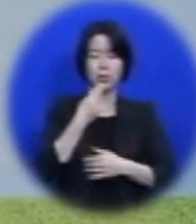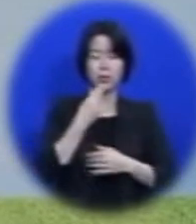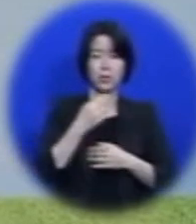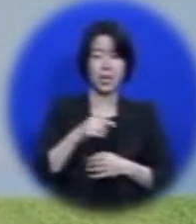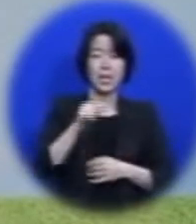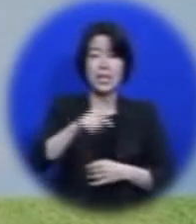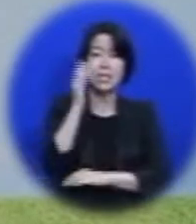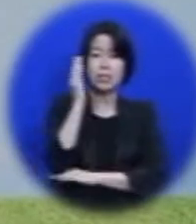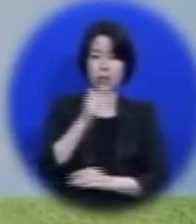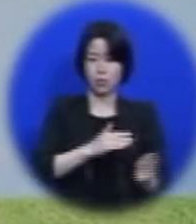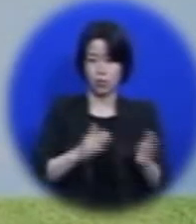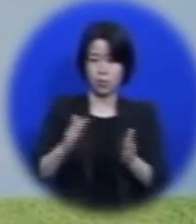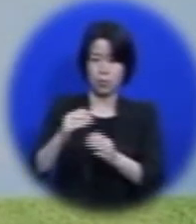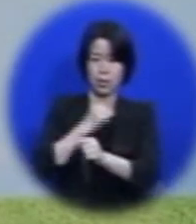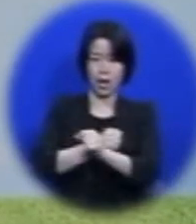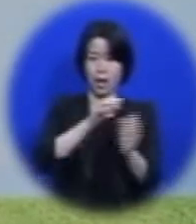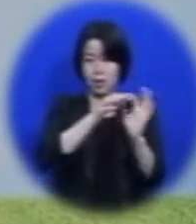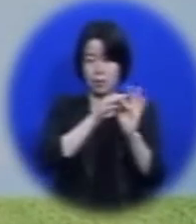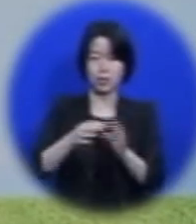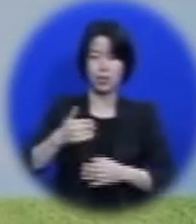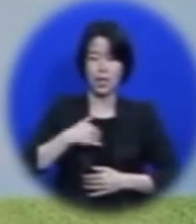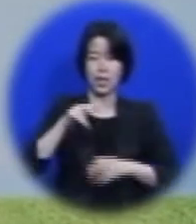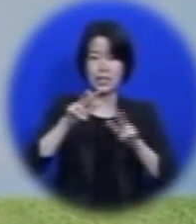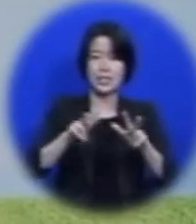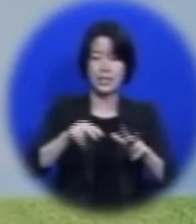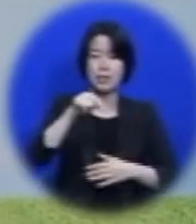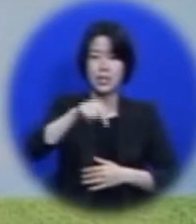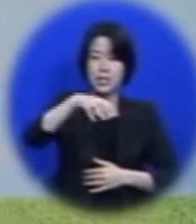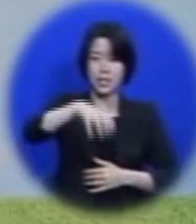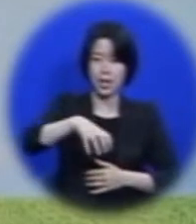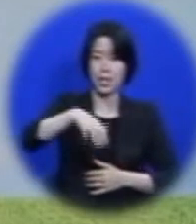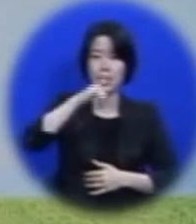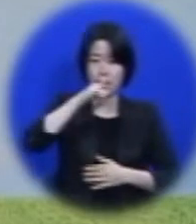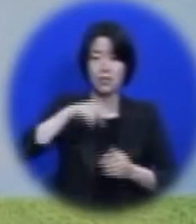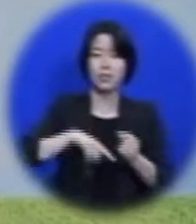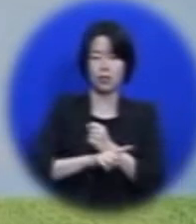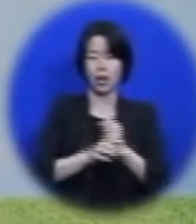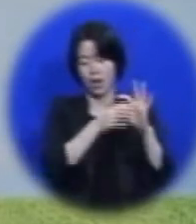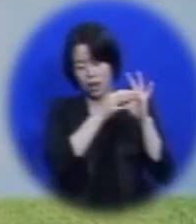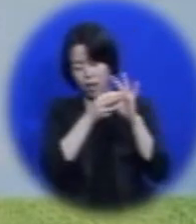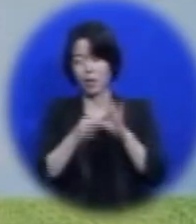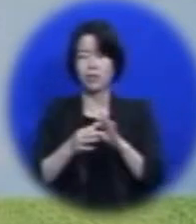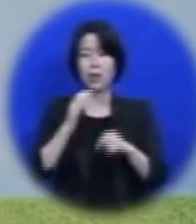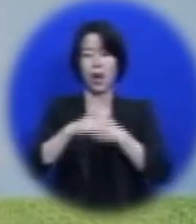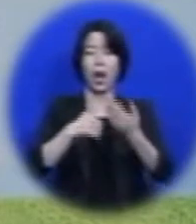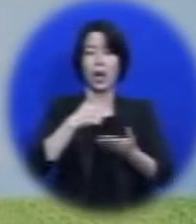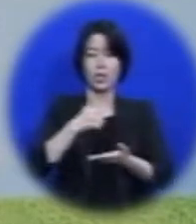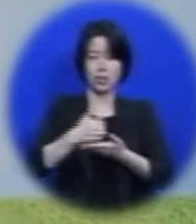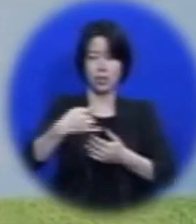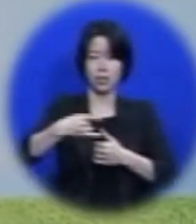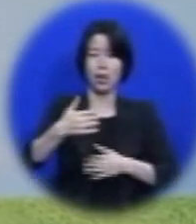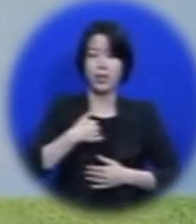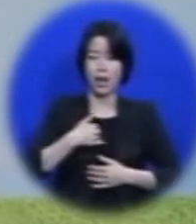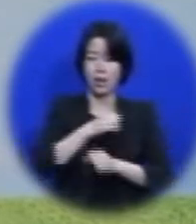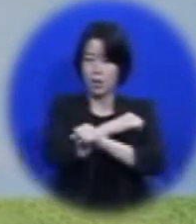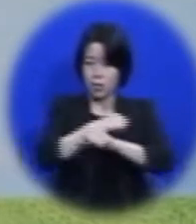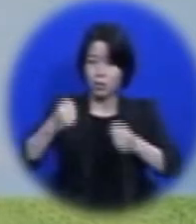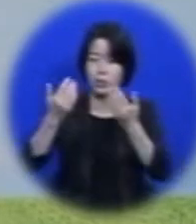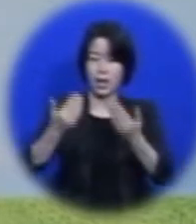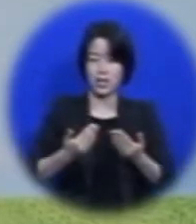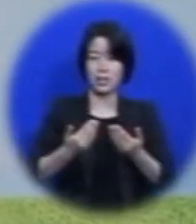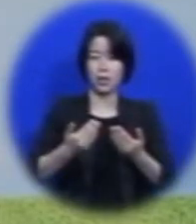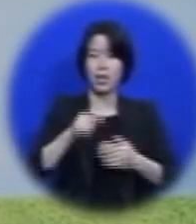저는 이 설교를 준비하면서 제가 지금 여기에 있는 것이 끊임없이 하나님께서 저에게 용서하신다고 하는